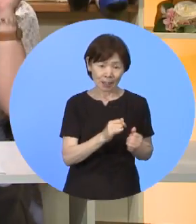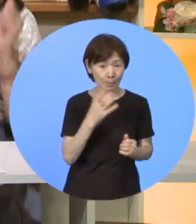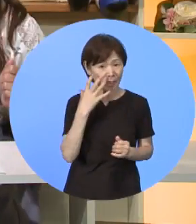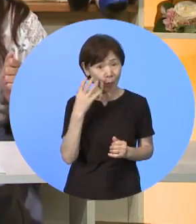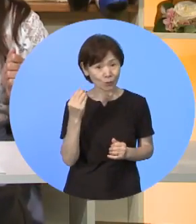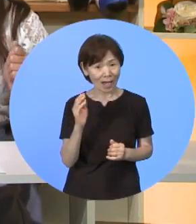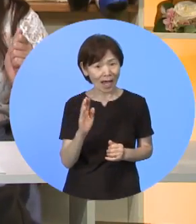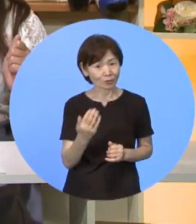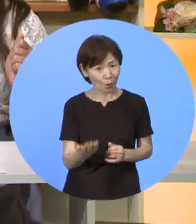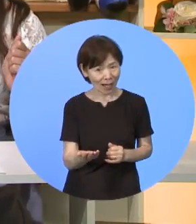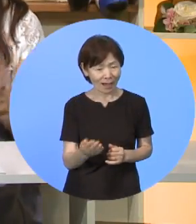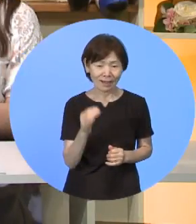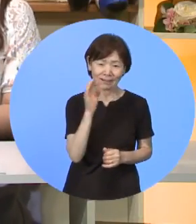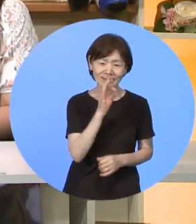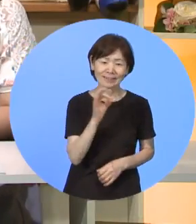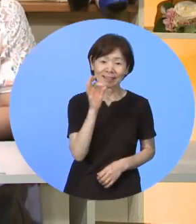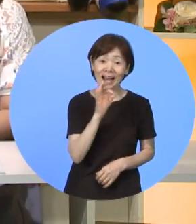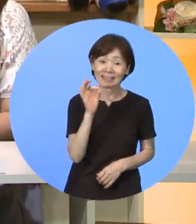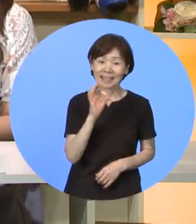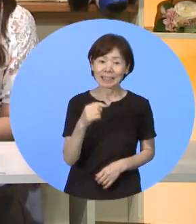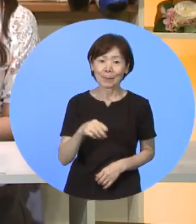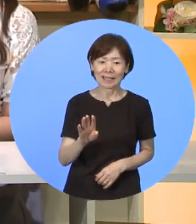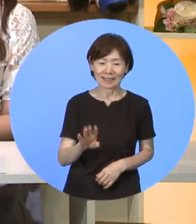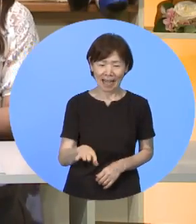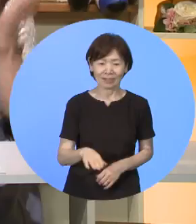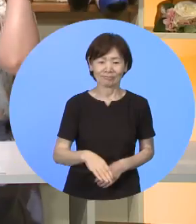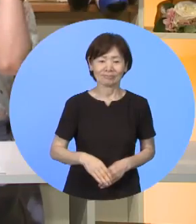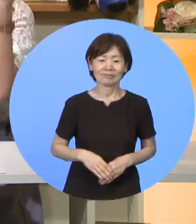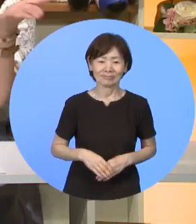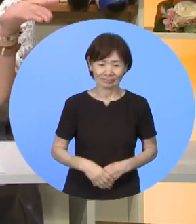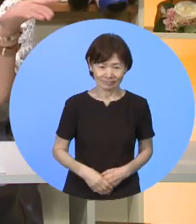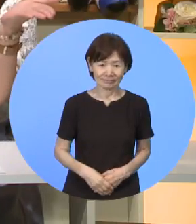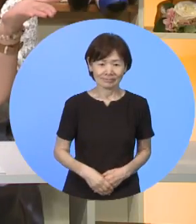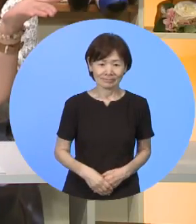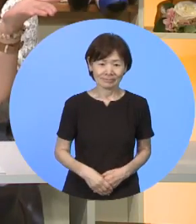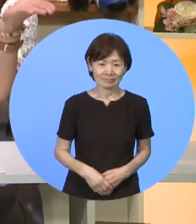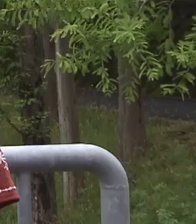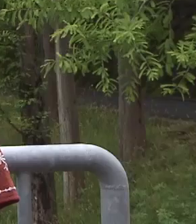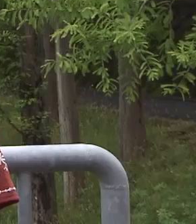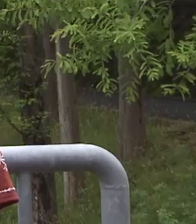歩いて探ってきました。それでは VTR どうぞ。